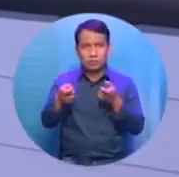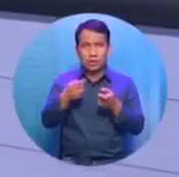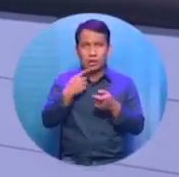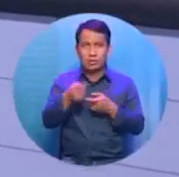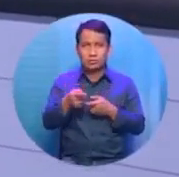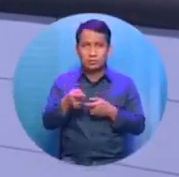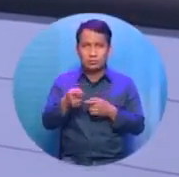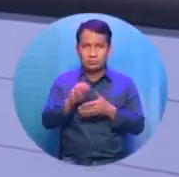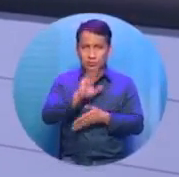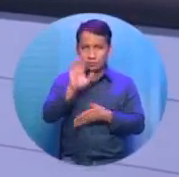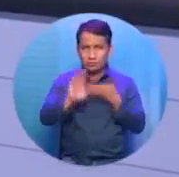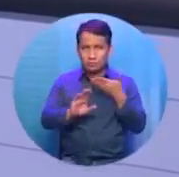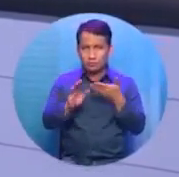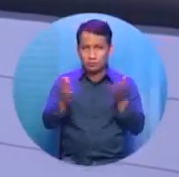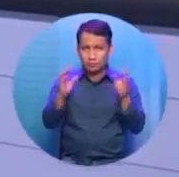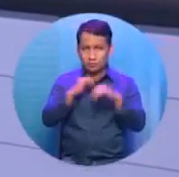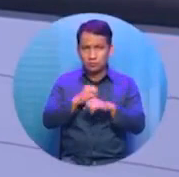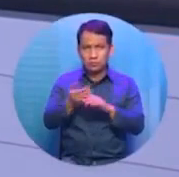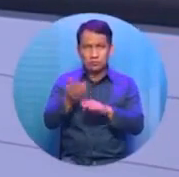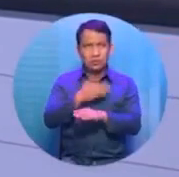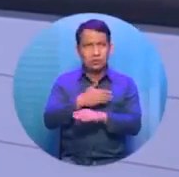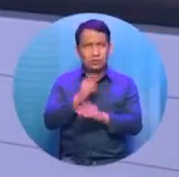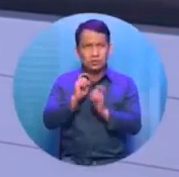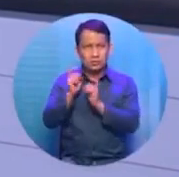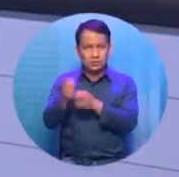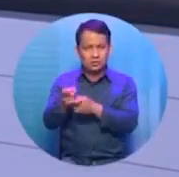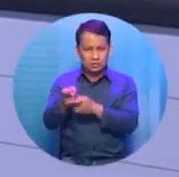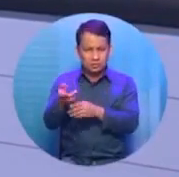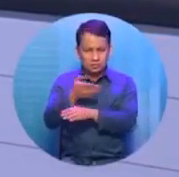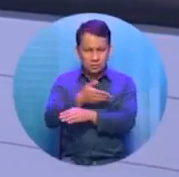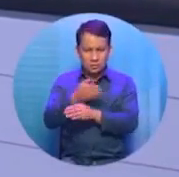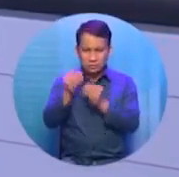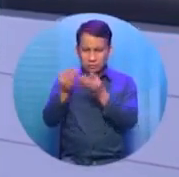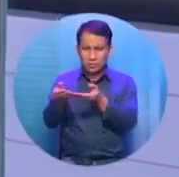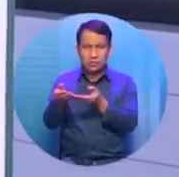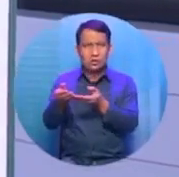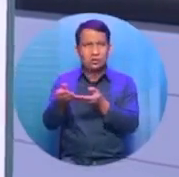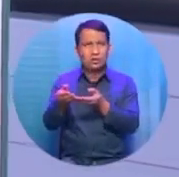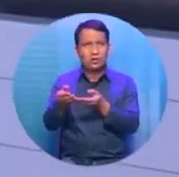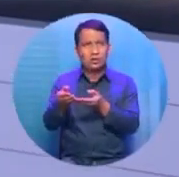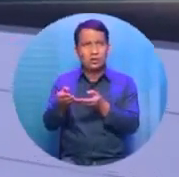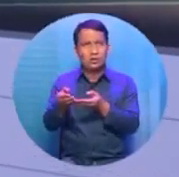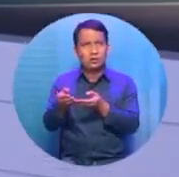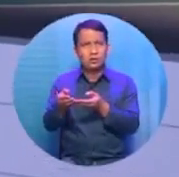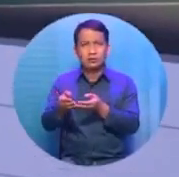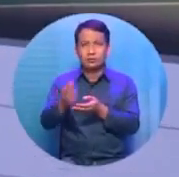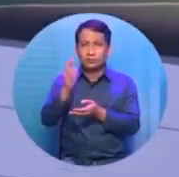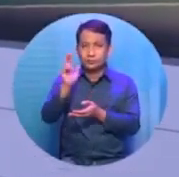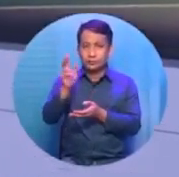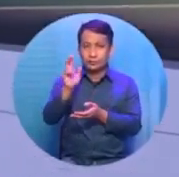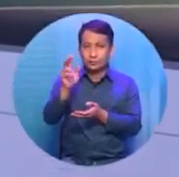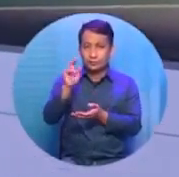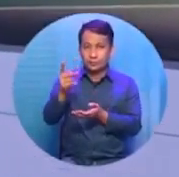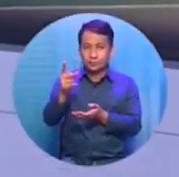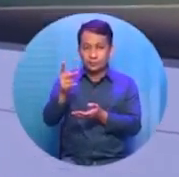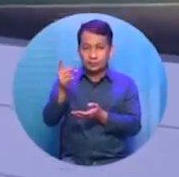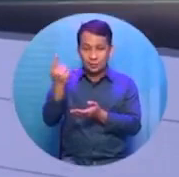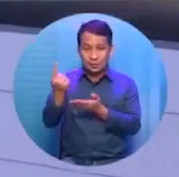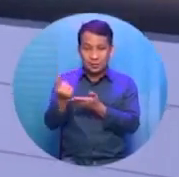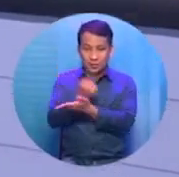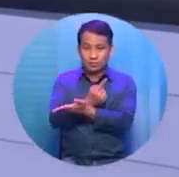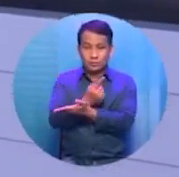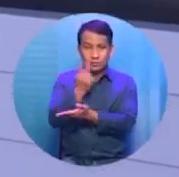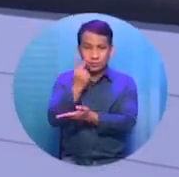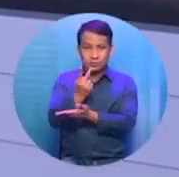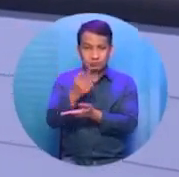yung accomplishment natin. Yung nabigyan natin ng magkano? 30K last week. Ito, panoorin